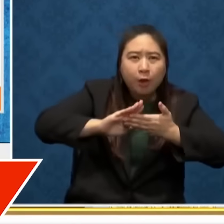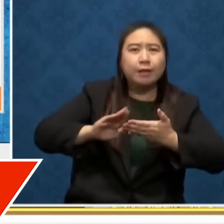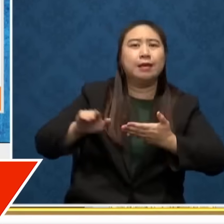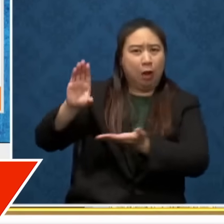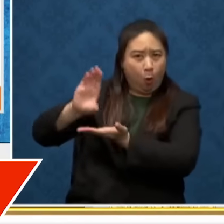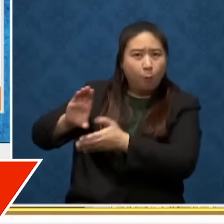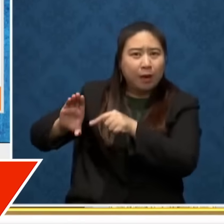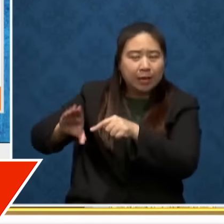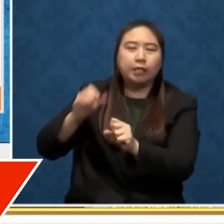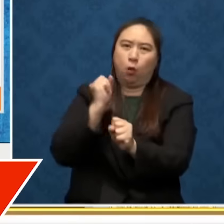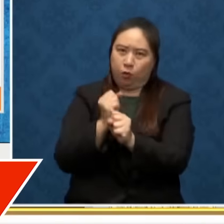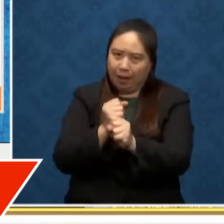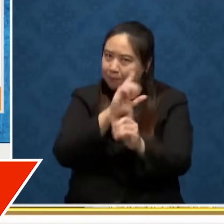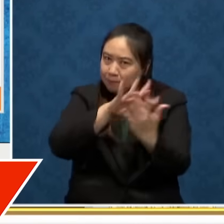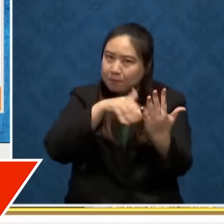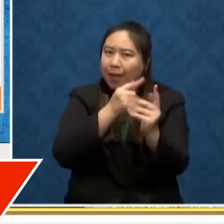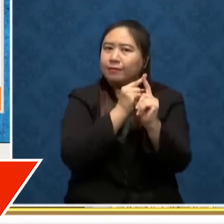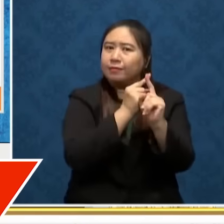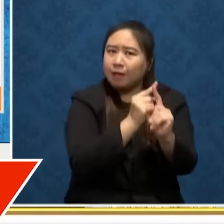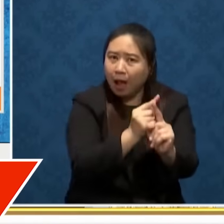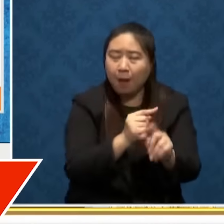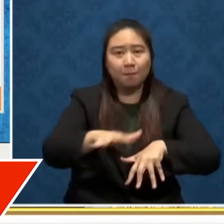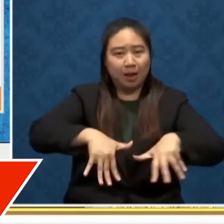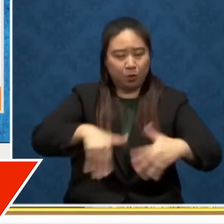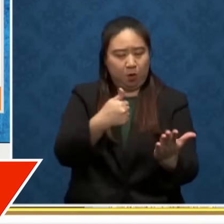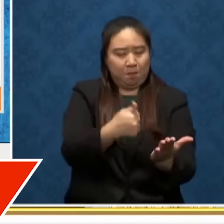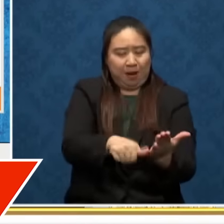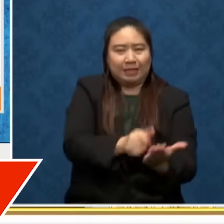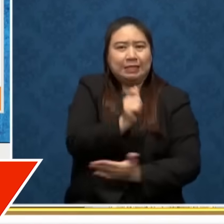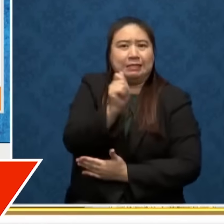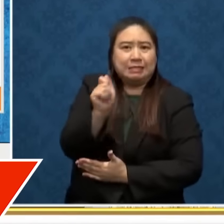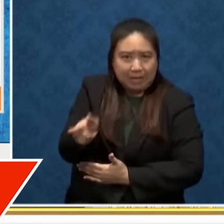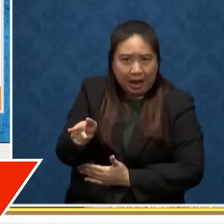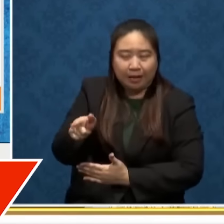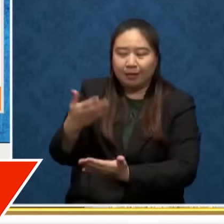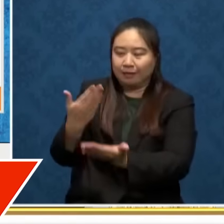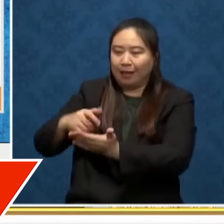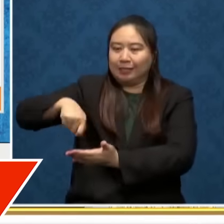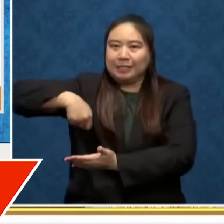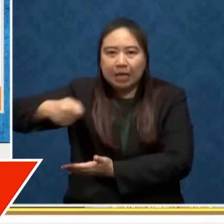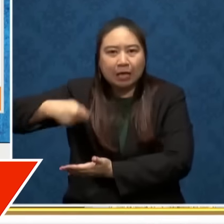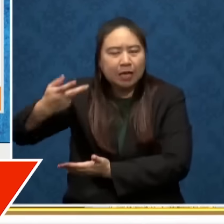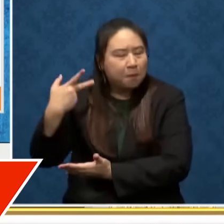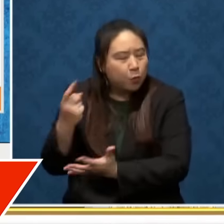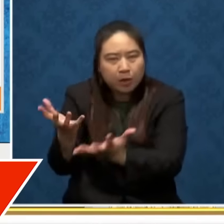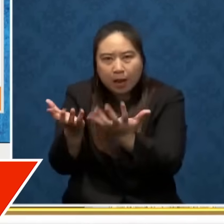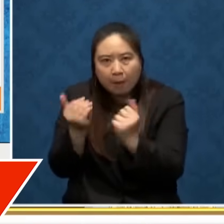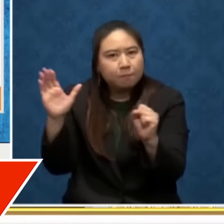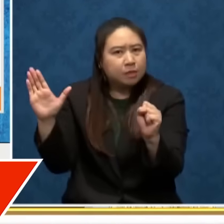ประมาณที่เป็นภาษีของพี่น้องประชาชนจะได้เกิดความคุ้มค่าและมีประสิทธิภาพมากกว่